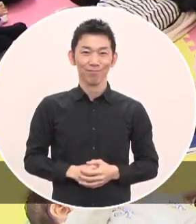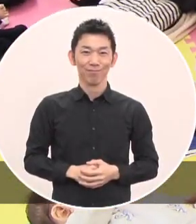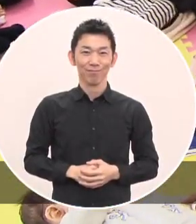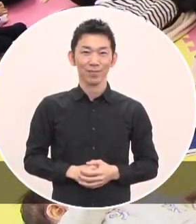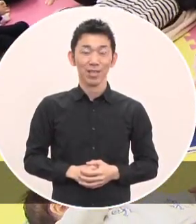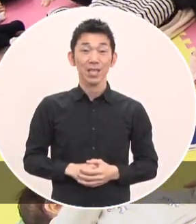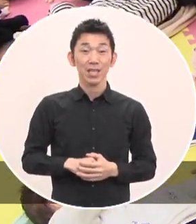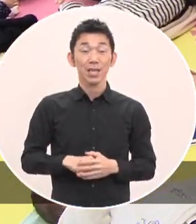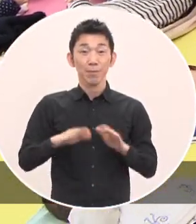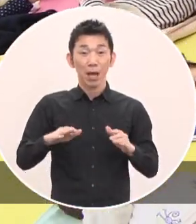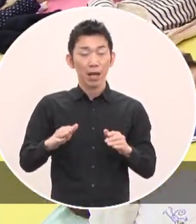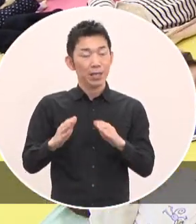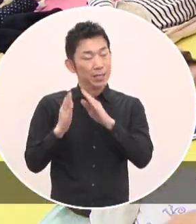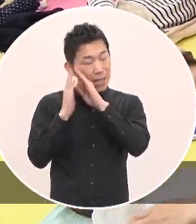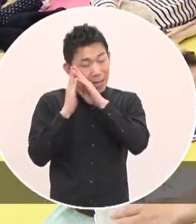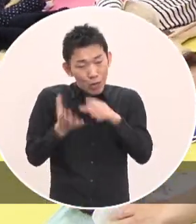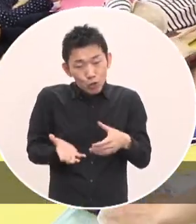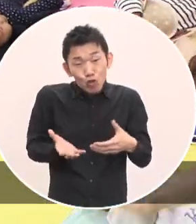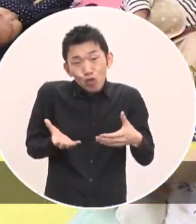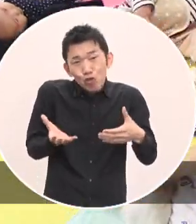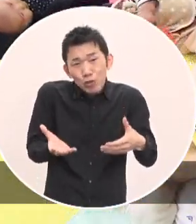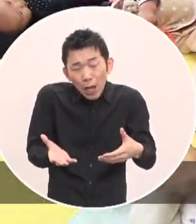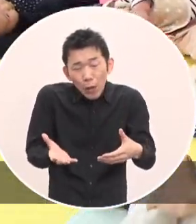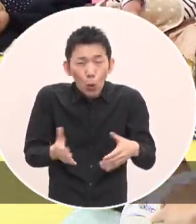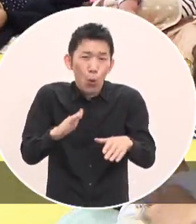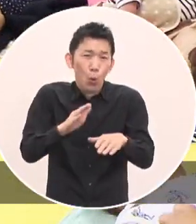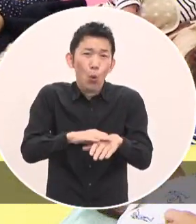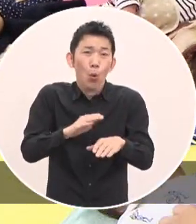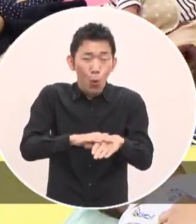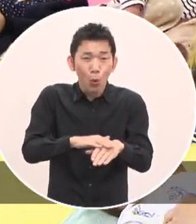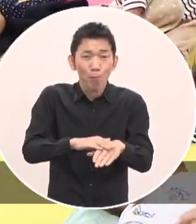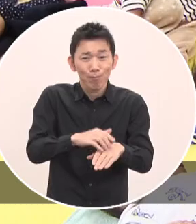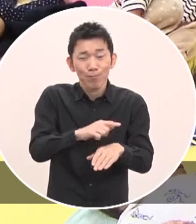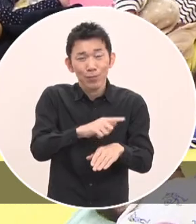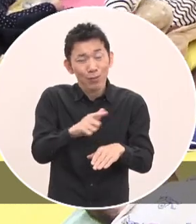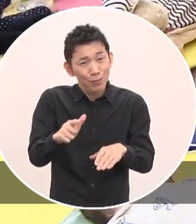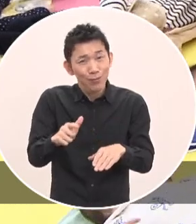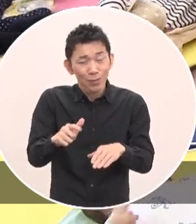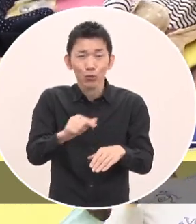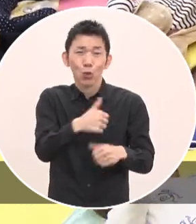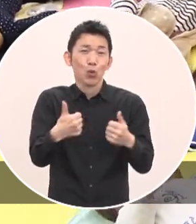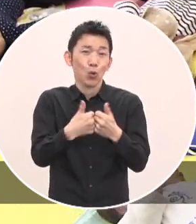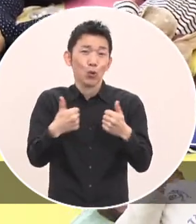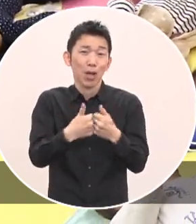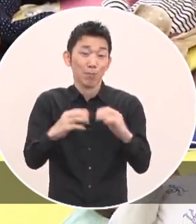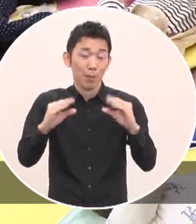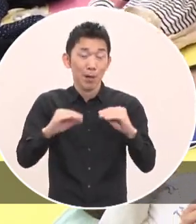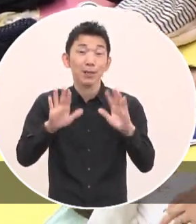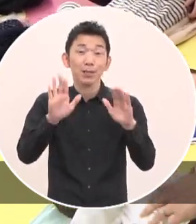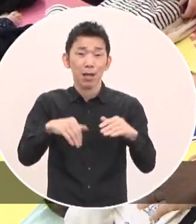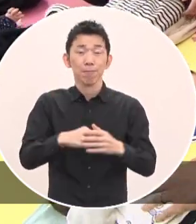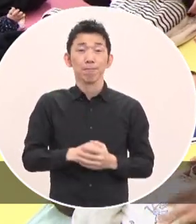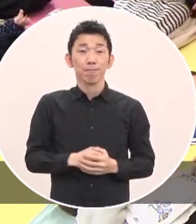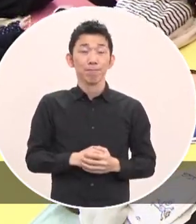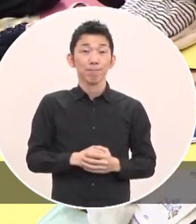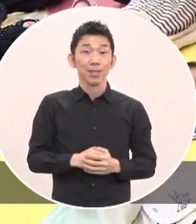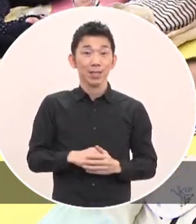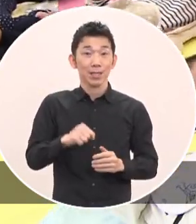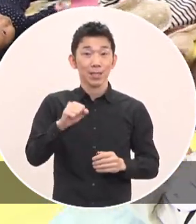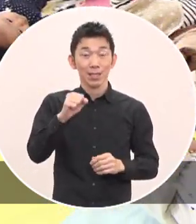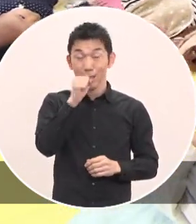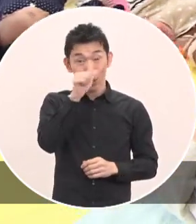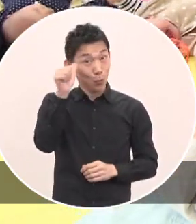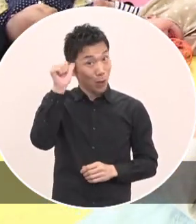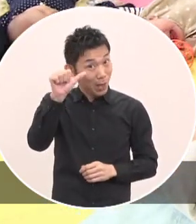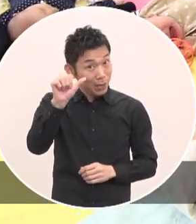昔好きついてに行かせていますかっていう話8何か良い愛で